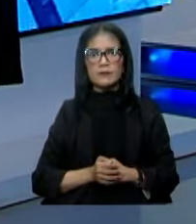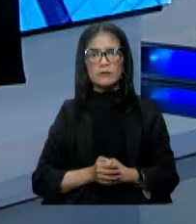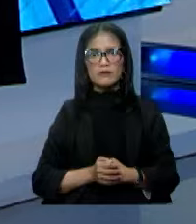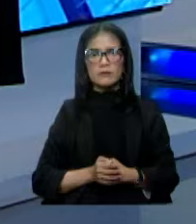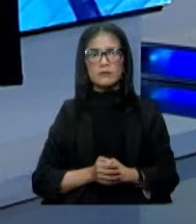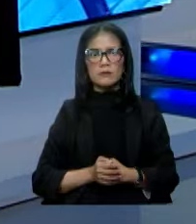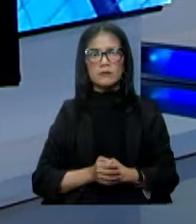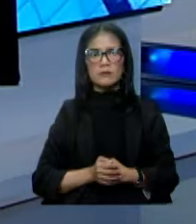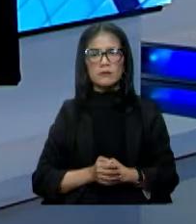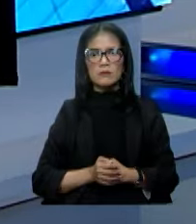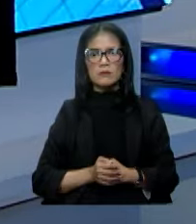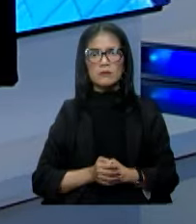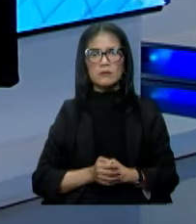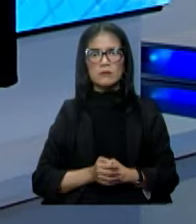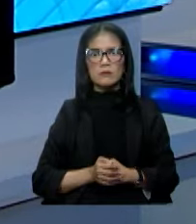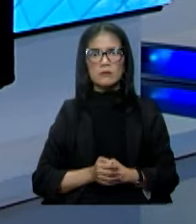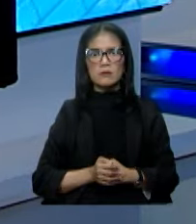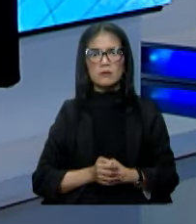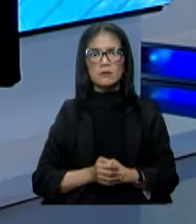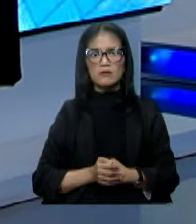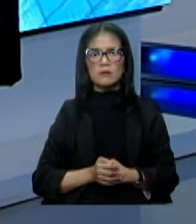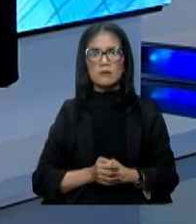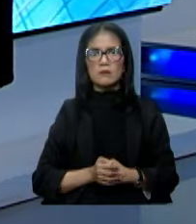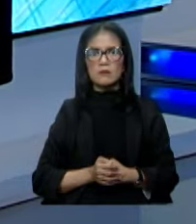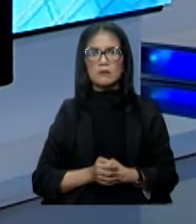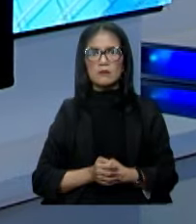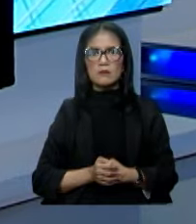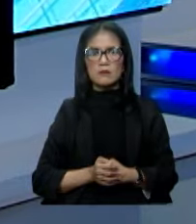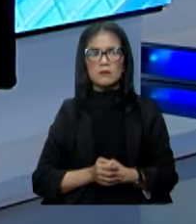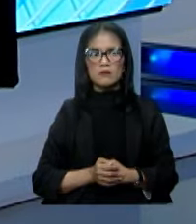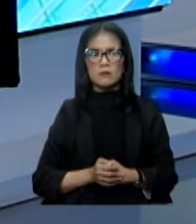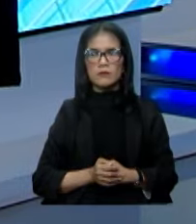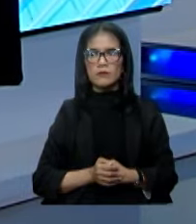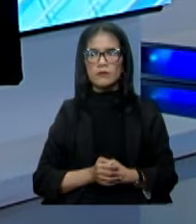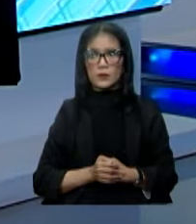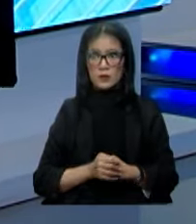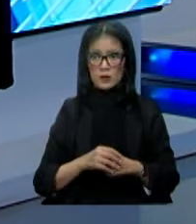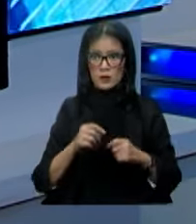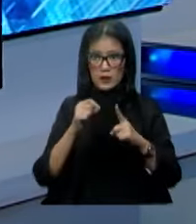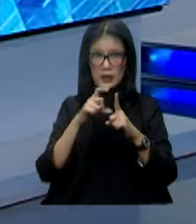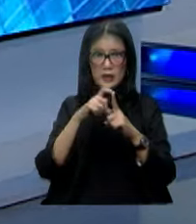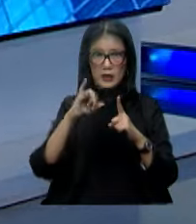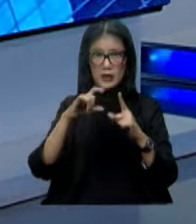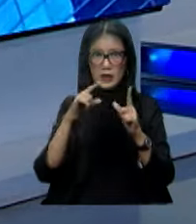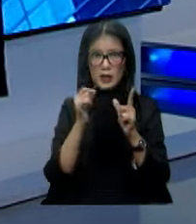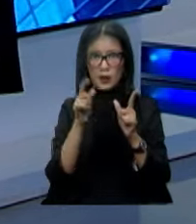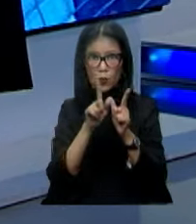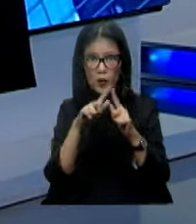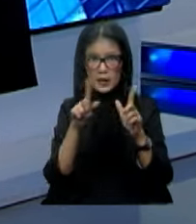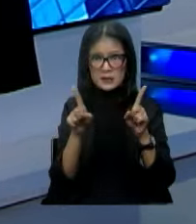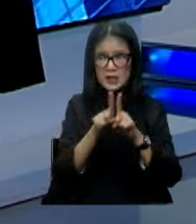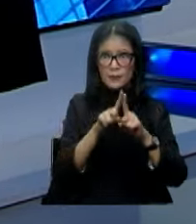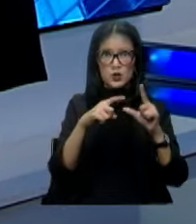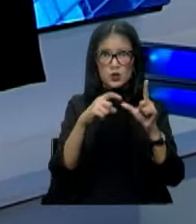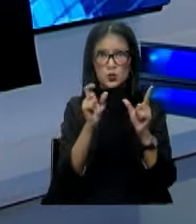akhirnya bertarung di Pilkada Jakarta? Pertama ada pasangan Ridwan Kamil dan Suswono yang diusung 13 Partai